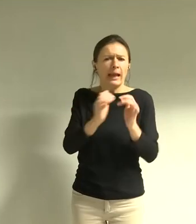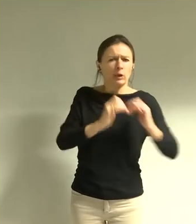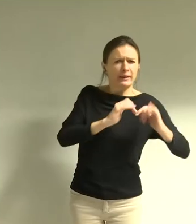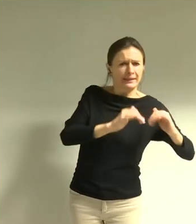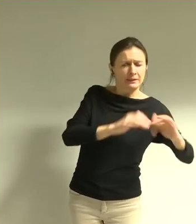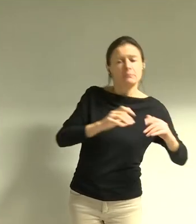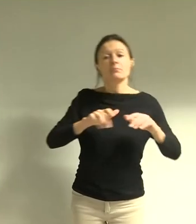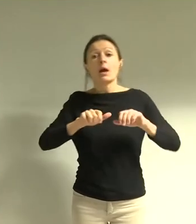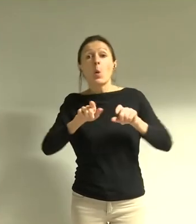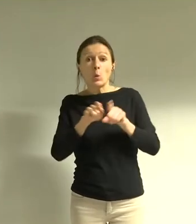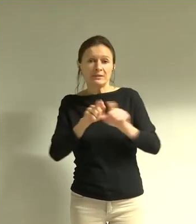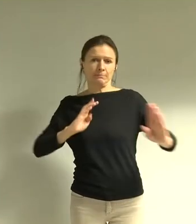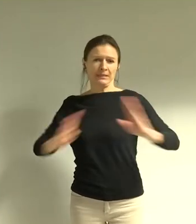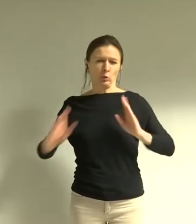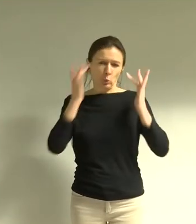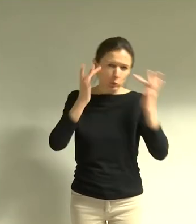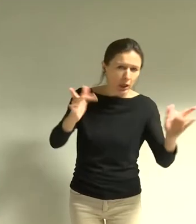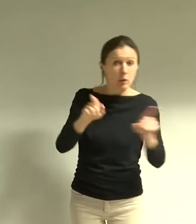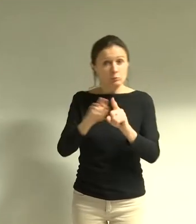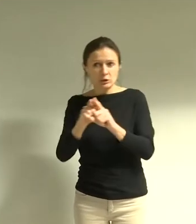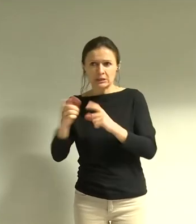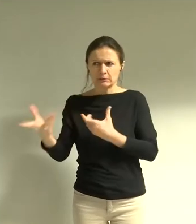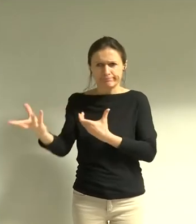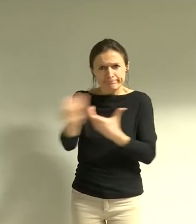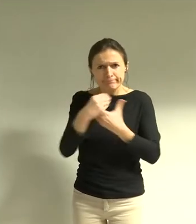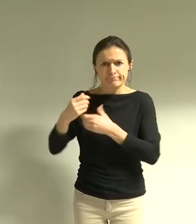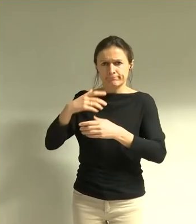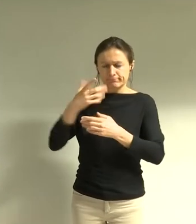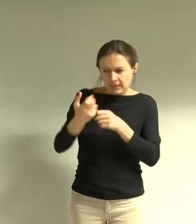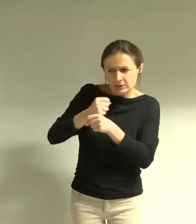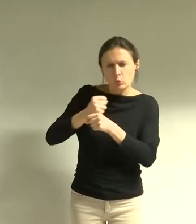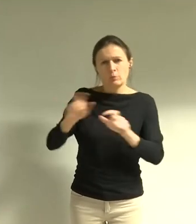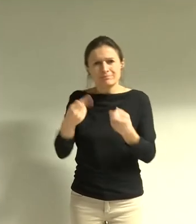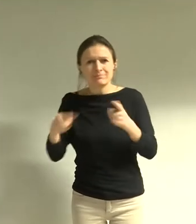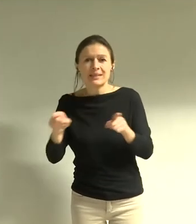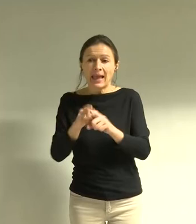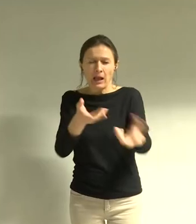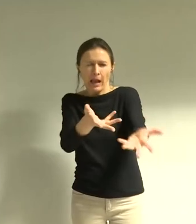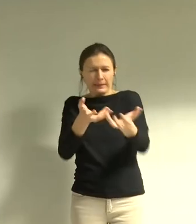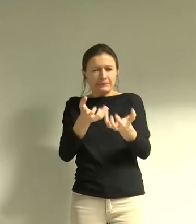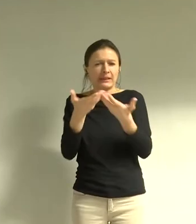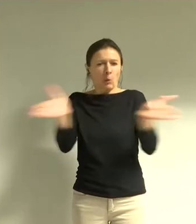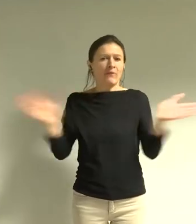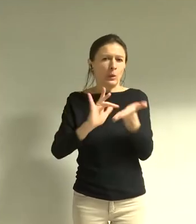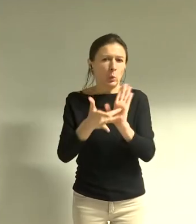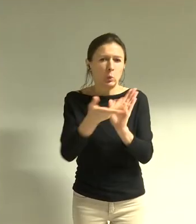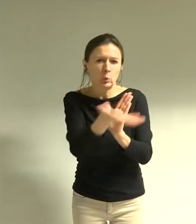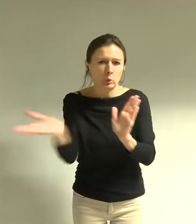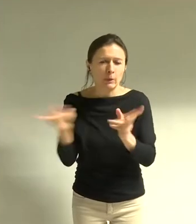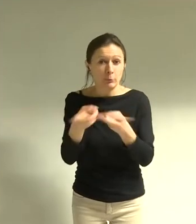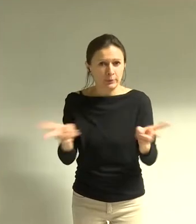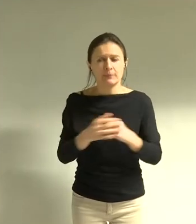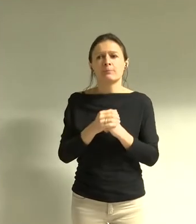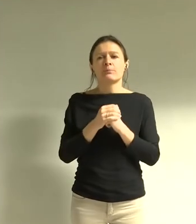l'accompagnement des pratiques et des lieux d'attractivité et d'activités ouvert à toutes et tous la gouvernance de la sic